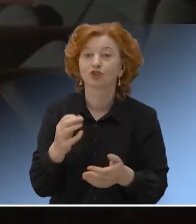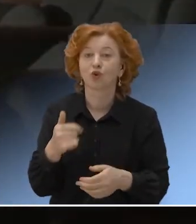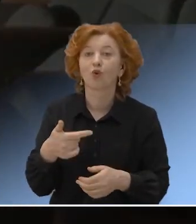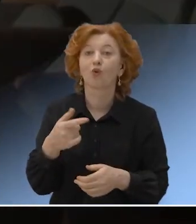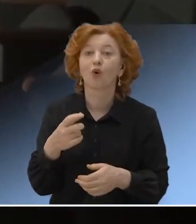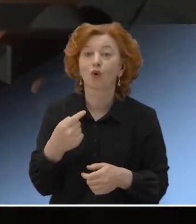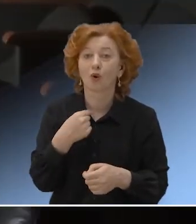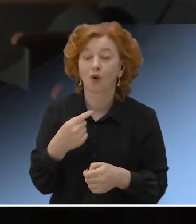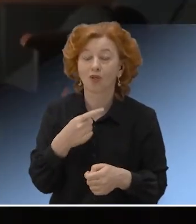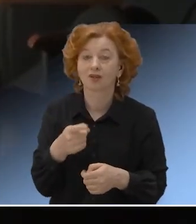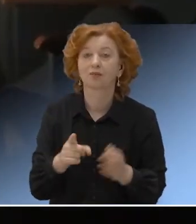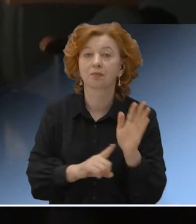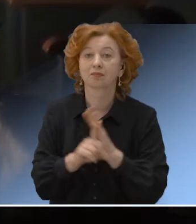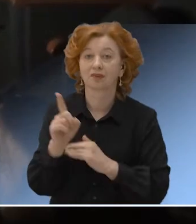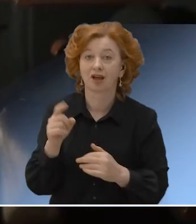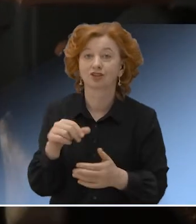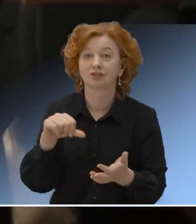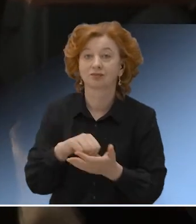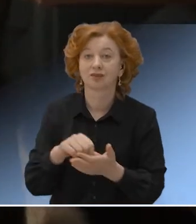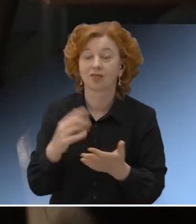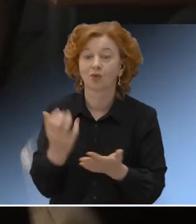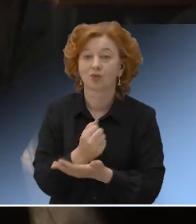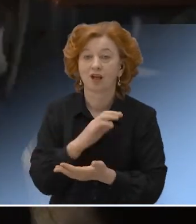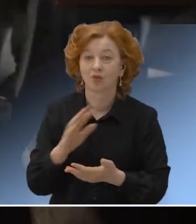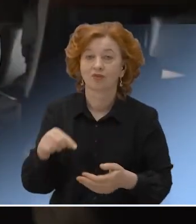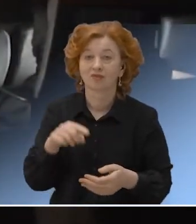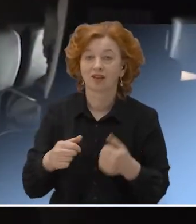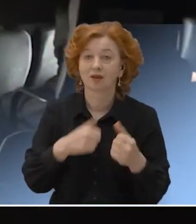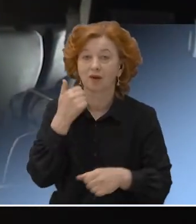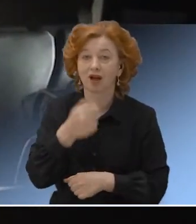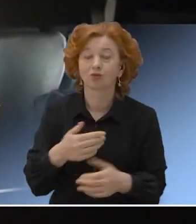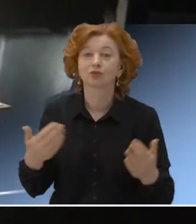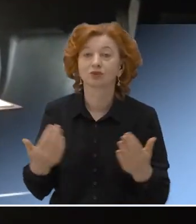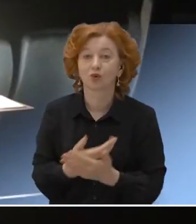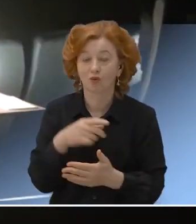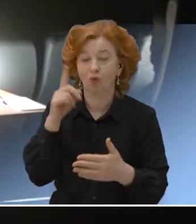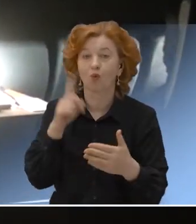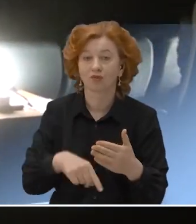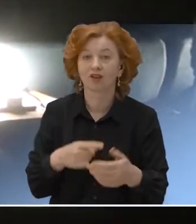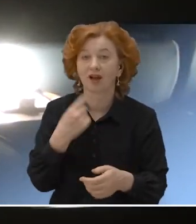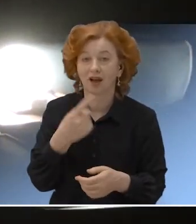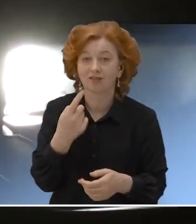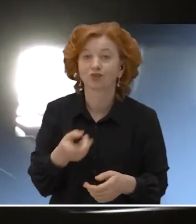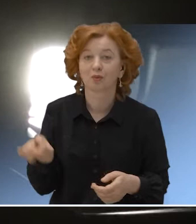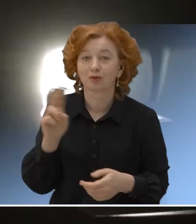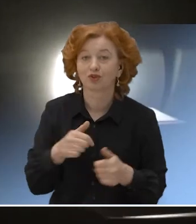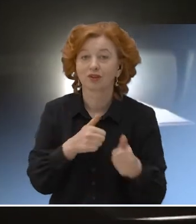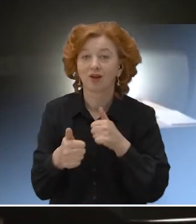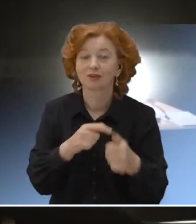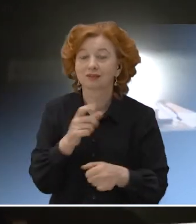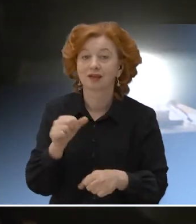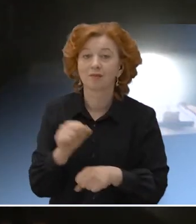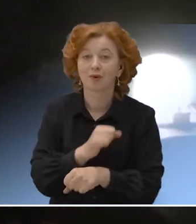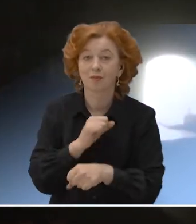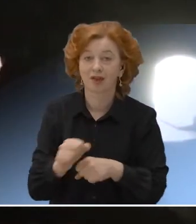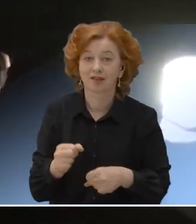шоу «Голос Дон 2020», но тогда первым ему стать не удалось. В этом году почувствовал себя увереннее и говорит, что пришел на конкурс